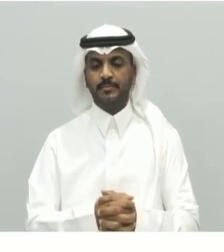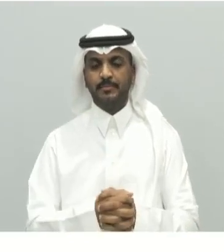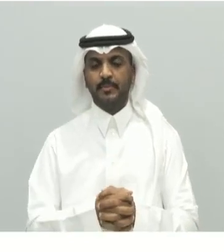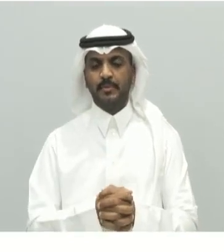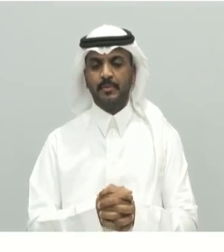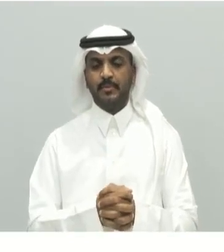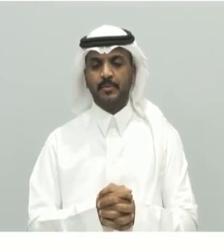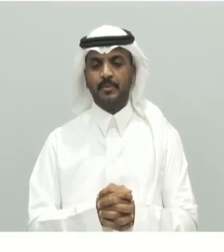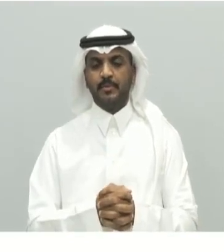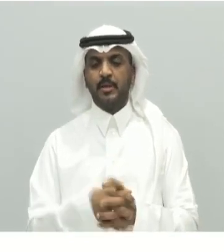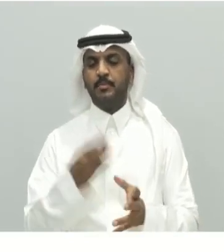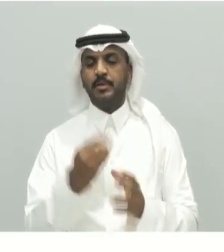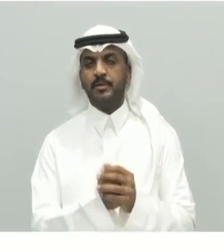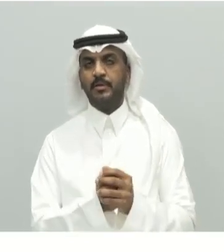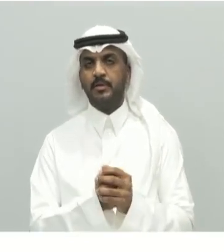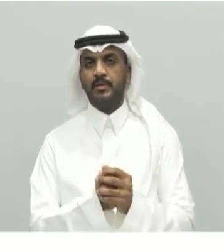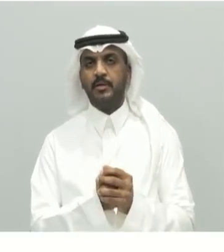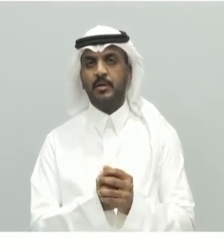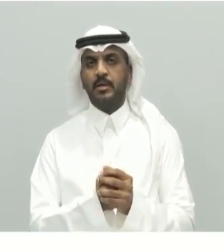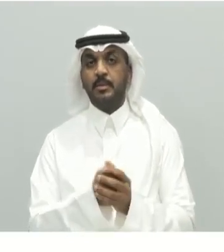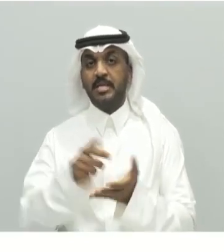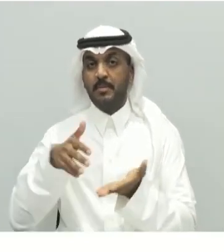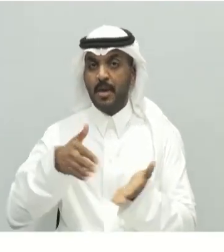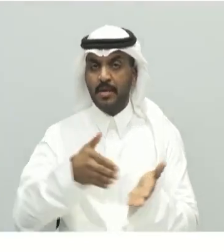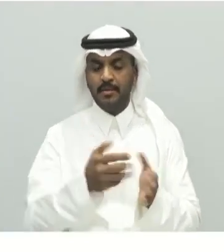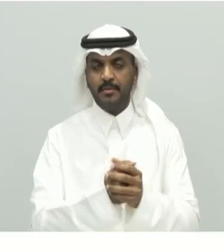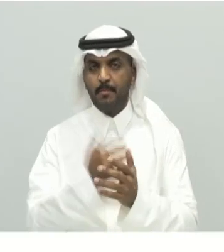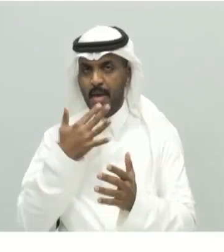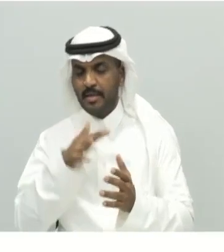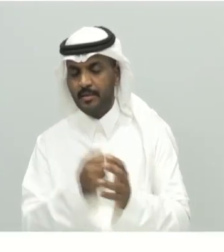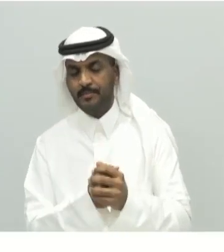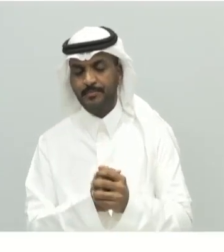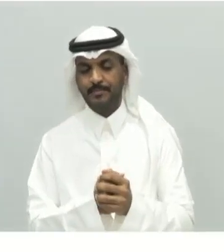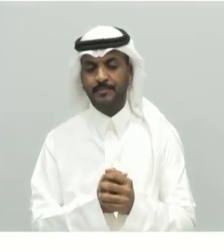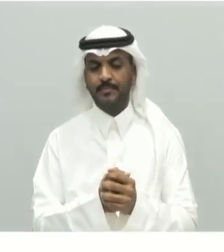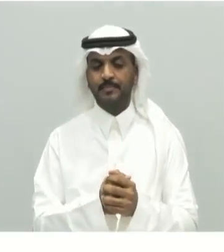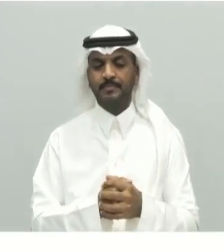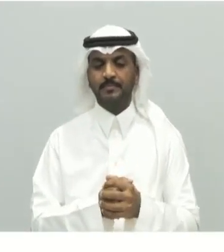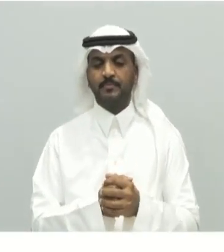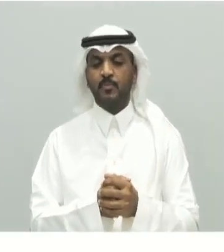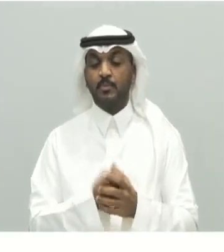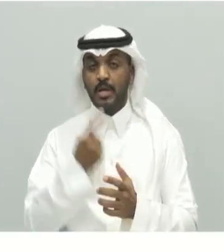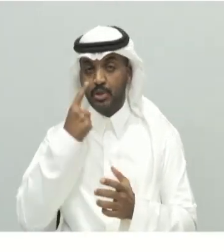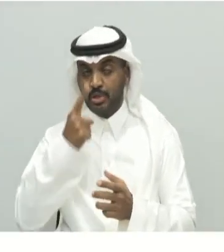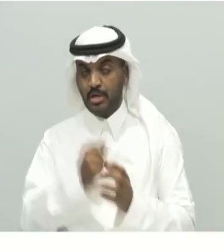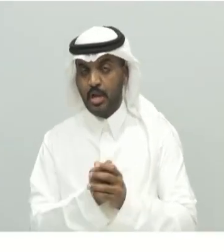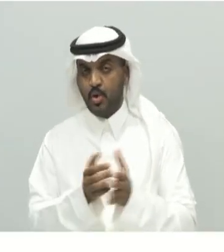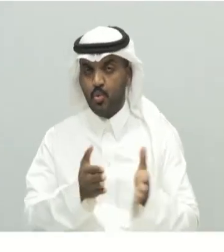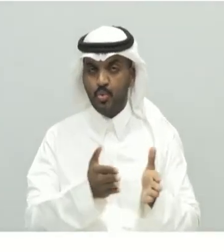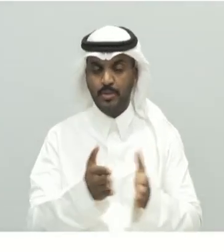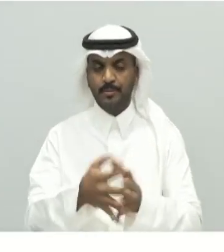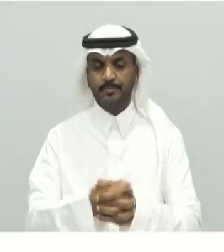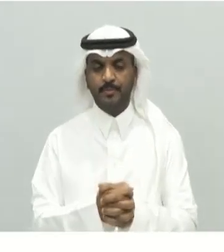المناطق الرابع المجاري المائيه الاوديه والشعاب ومن اشهر هذه المجاري